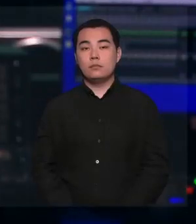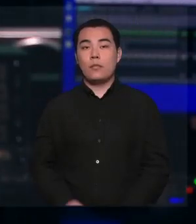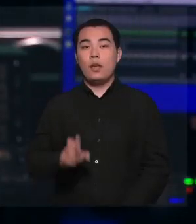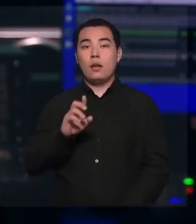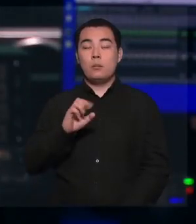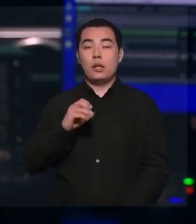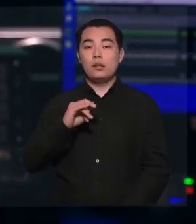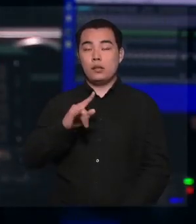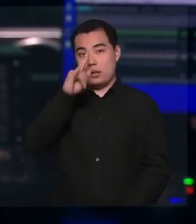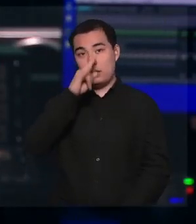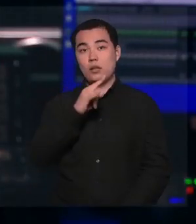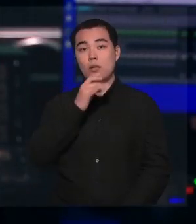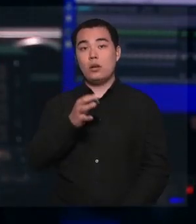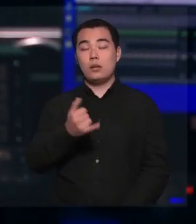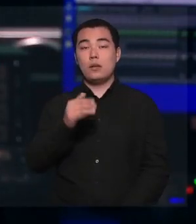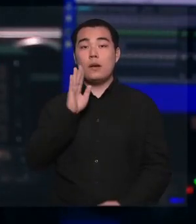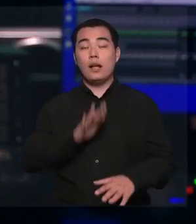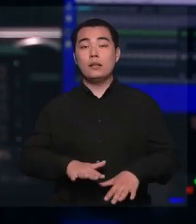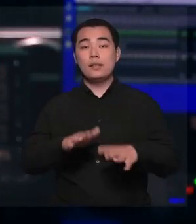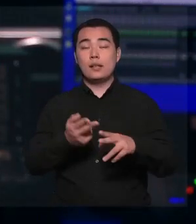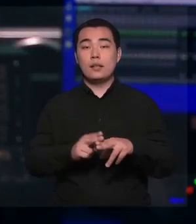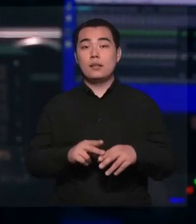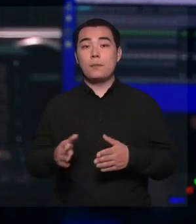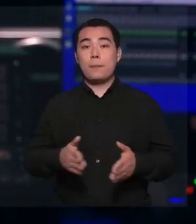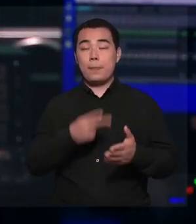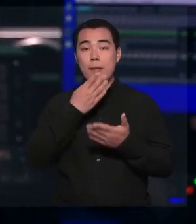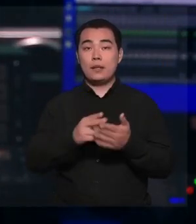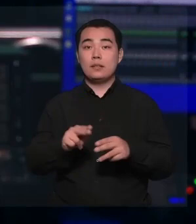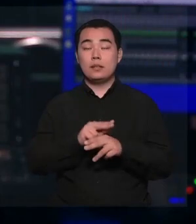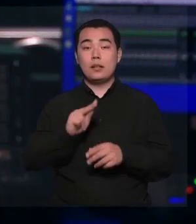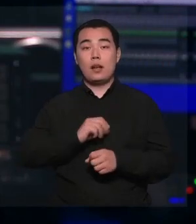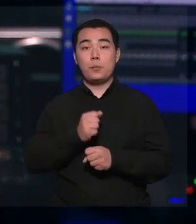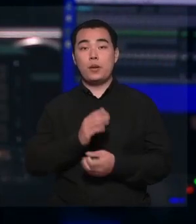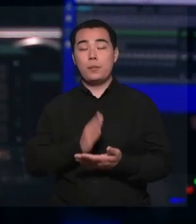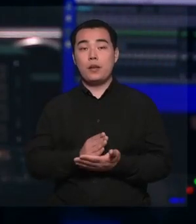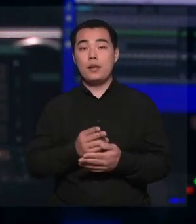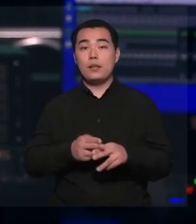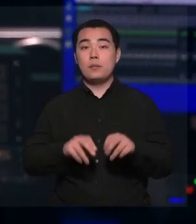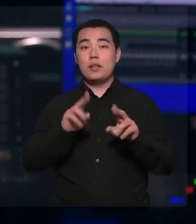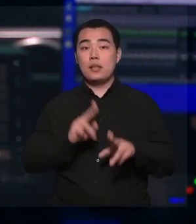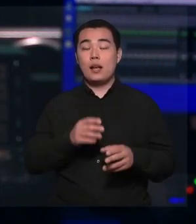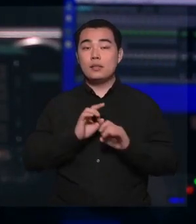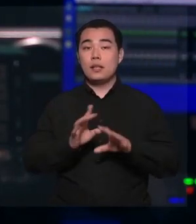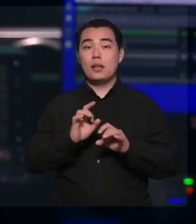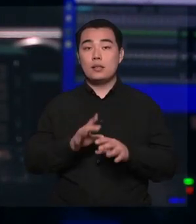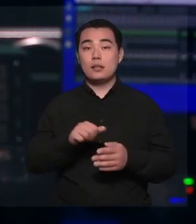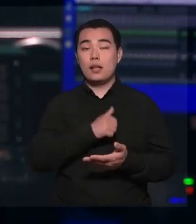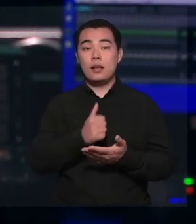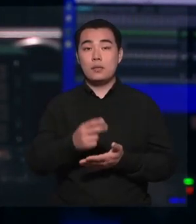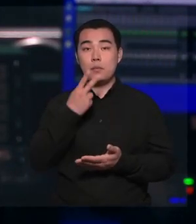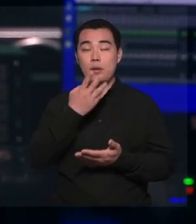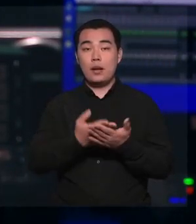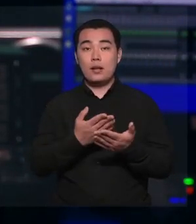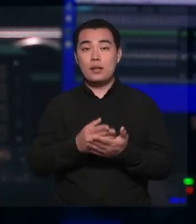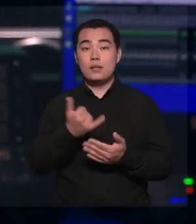Батыс Қазақстан облысында тасқын салдарын жою жұмыстары күні-түні жүргізіліп жатыр. Ал арнамызға арнайы сұхбат берген аймақ басшысы